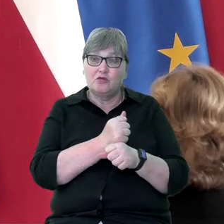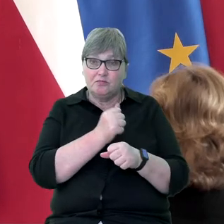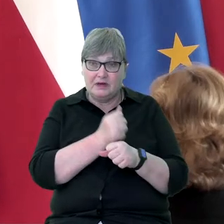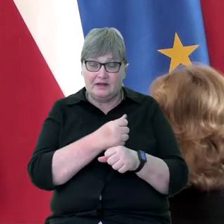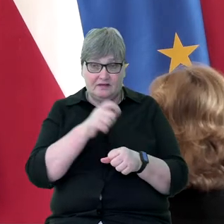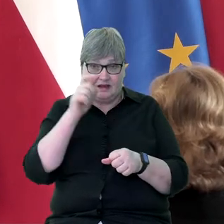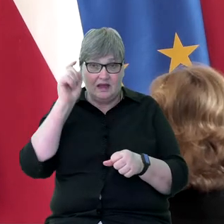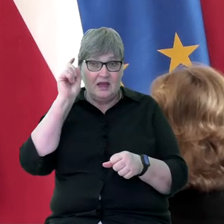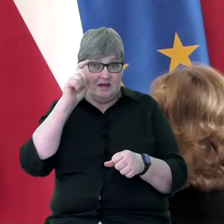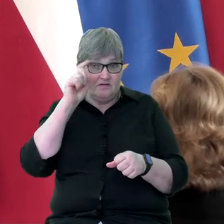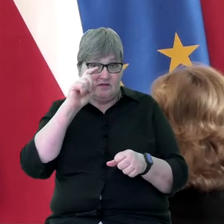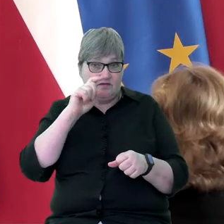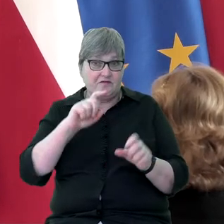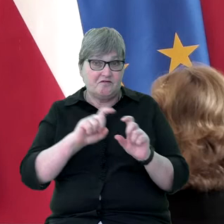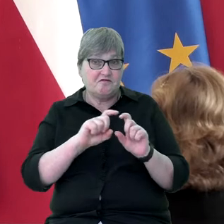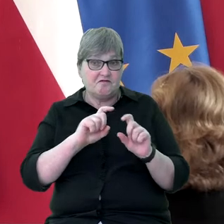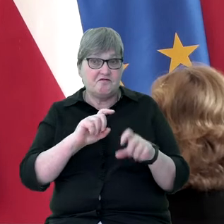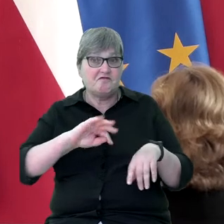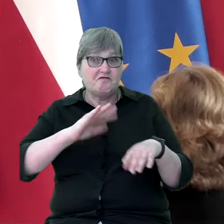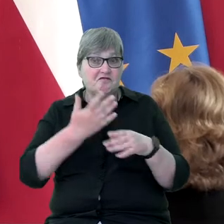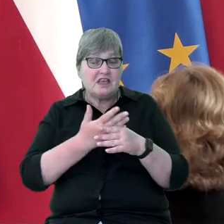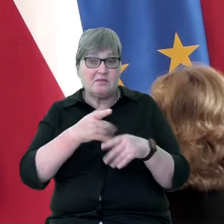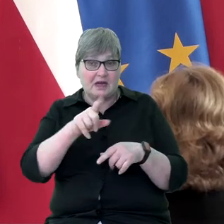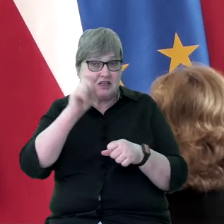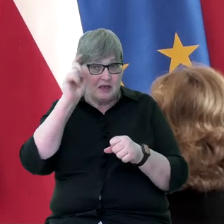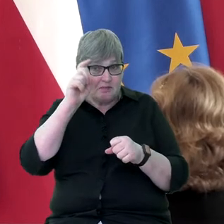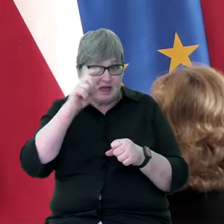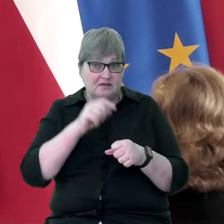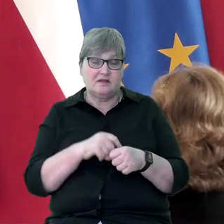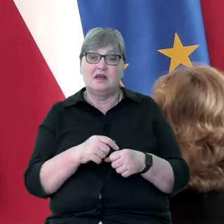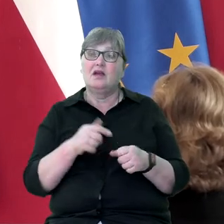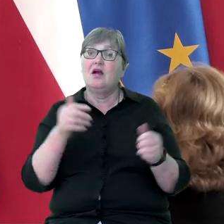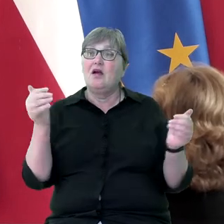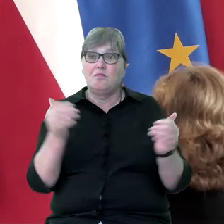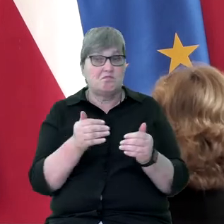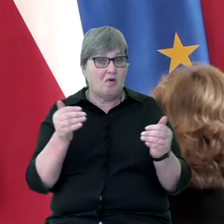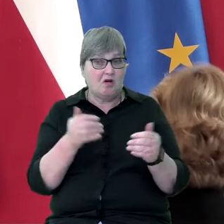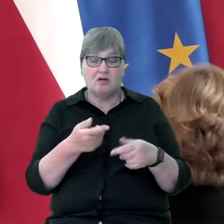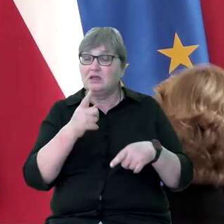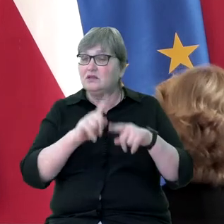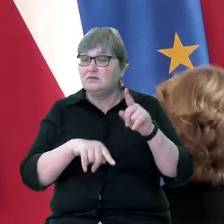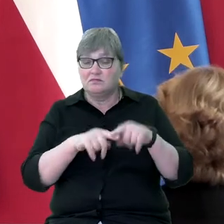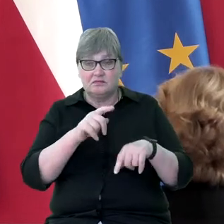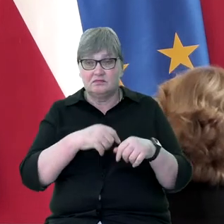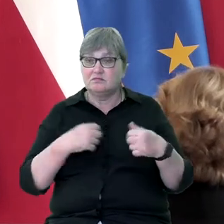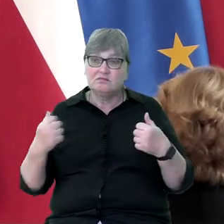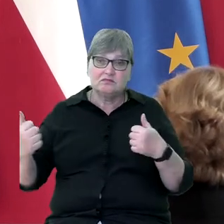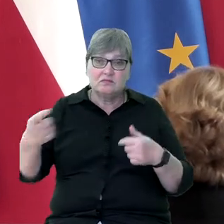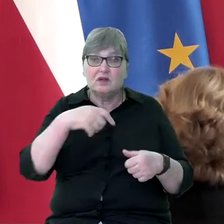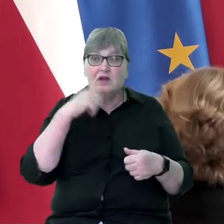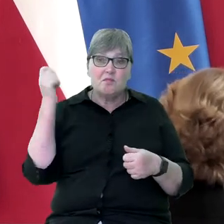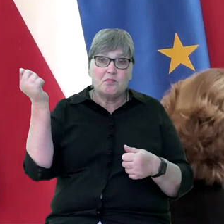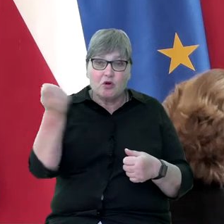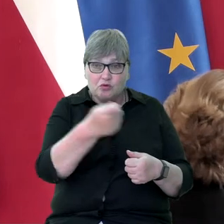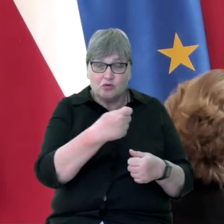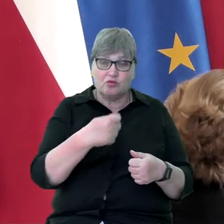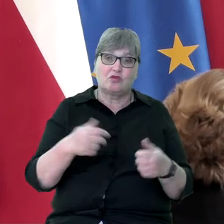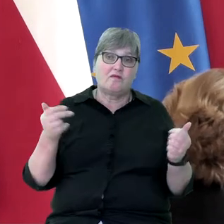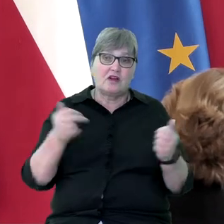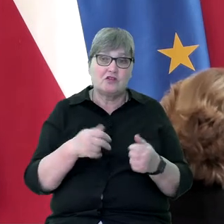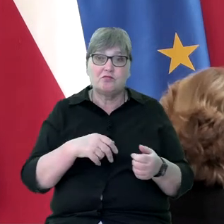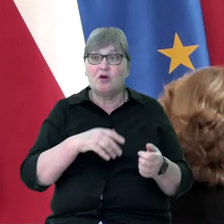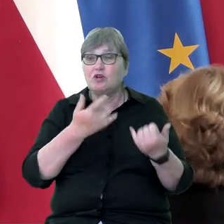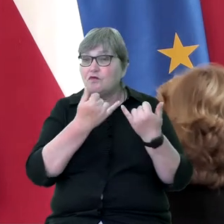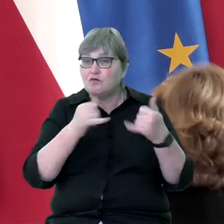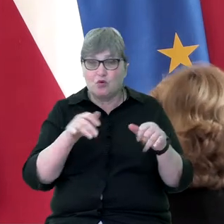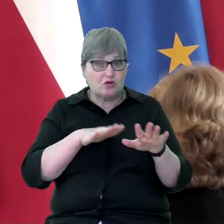zarabiali jak na tamte warunki, mieli możliwość praktycznie nieograniczonego podróżowania po całej tej przestrzeni,